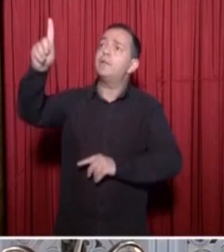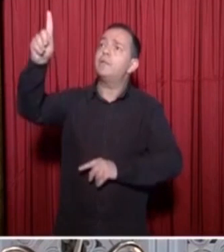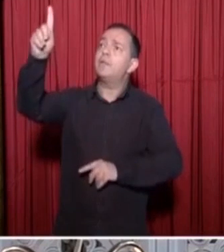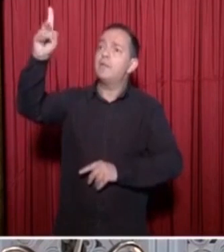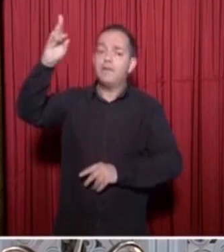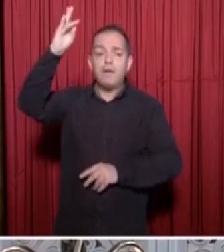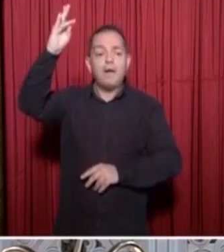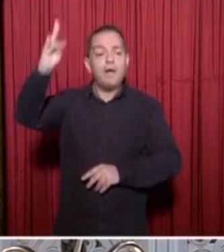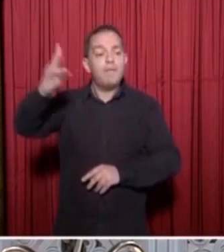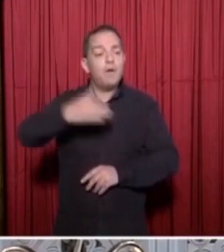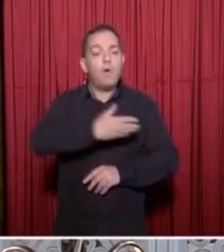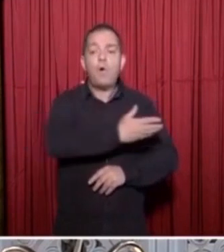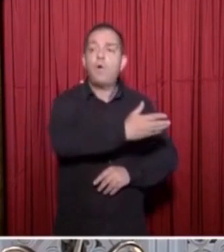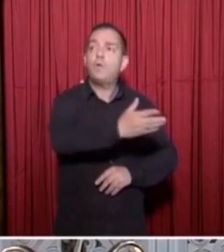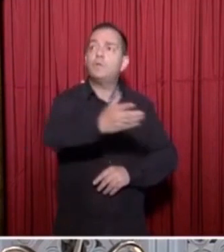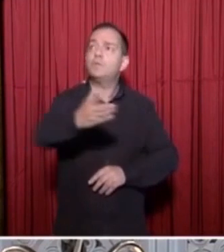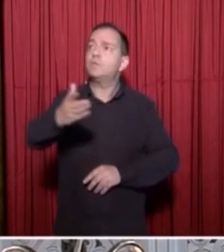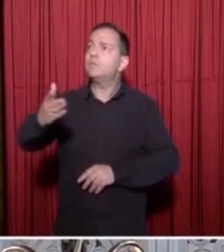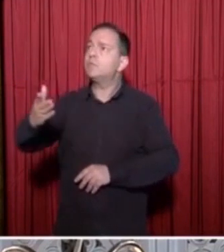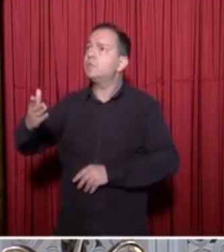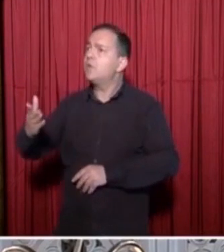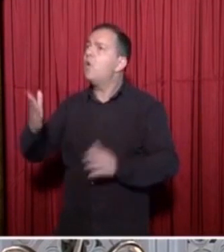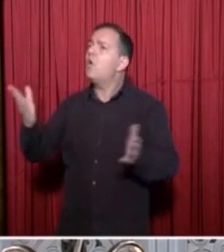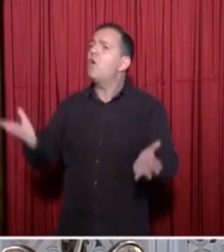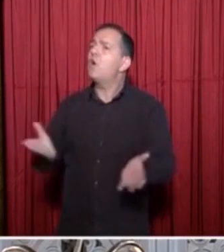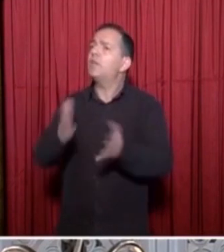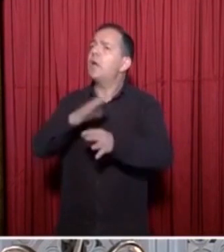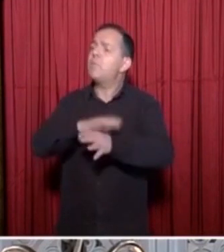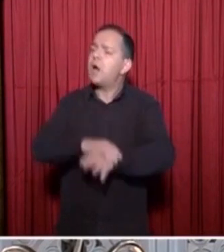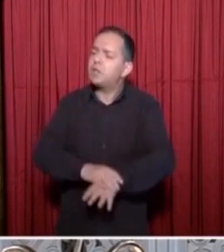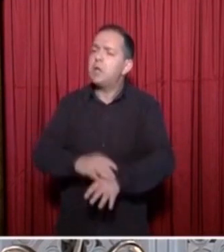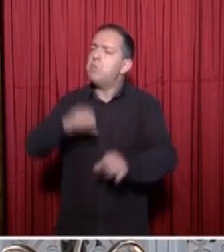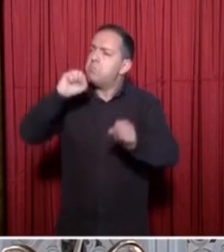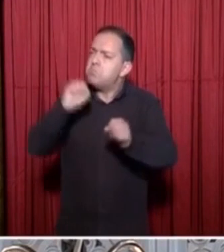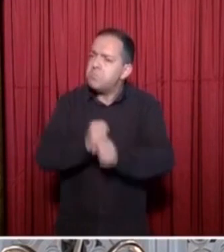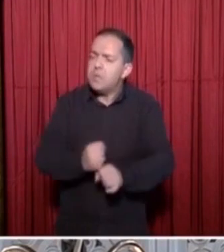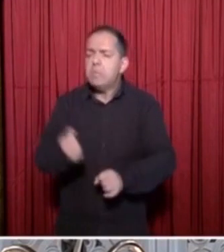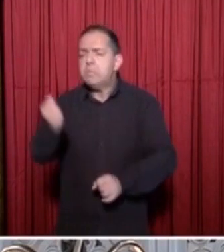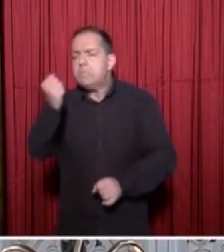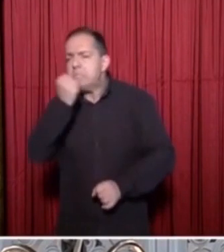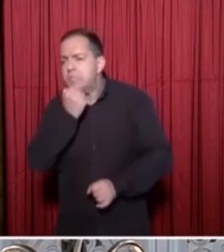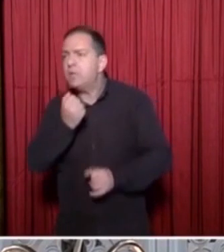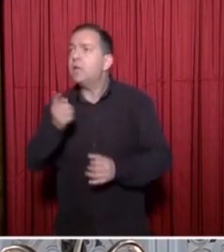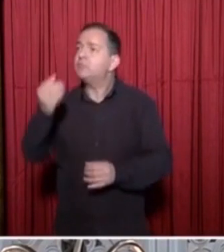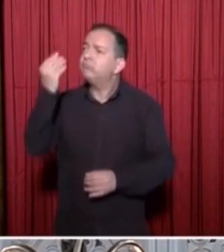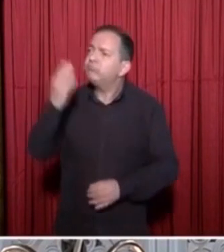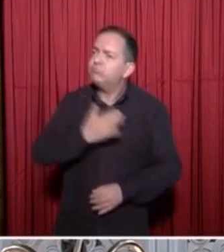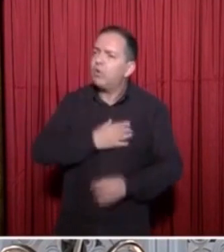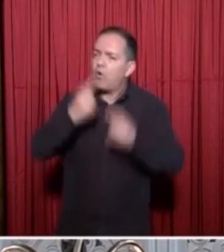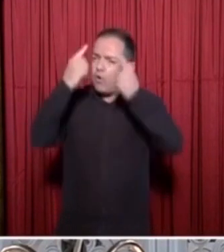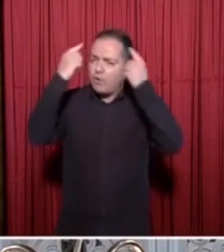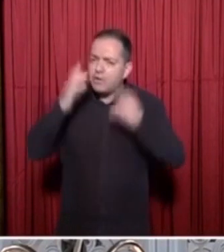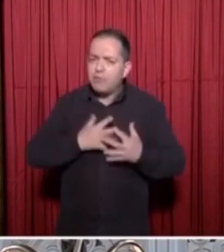και ευλόγησον πάντα σε μας και ήτι ημάρτωμεν εκουσίως ή ακουσίως ως αγαθός και